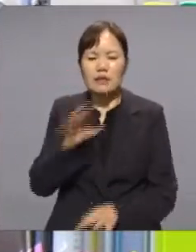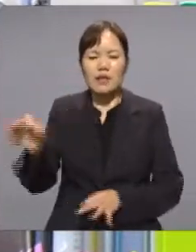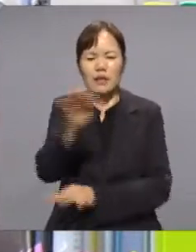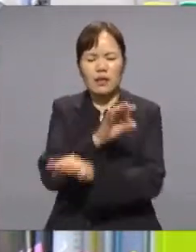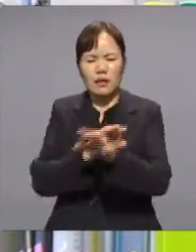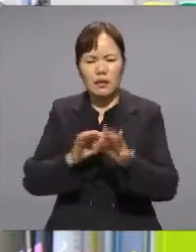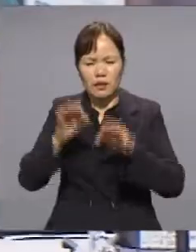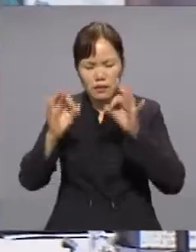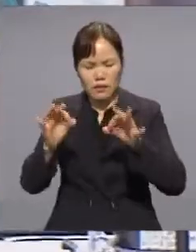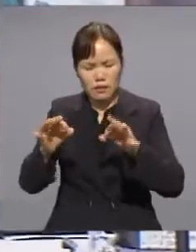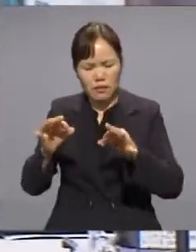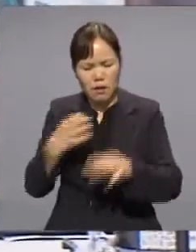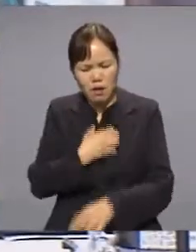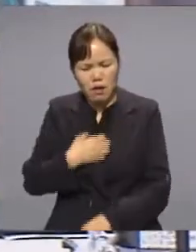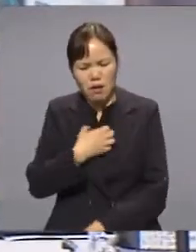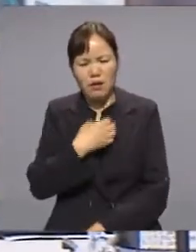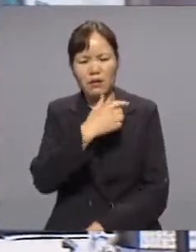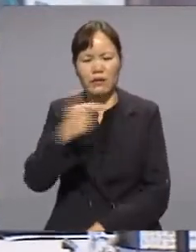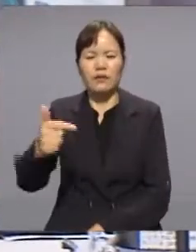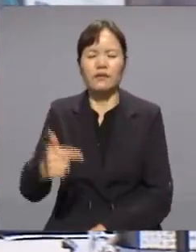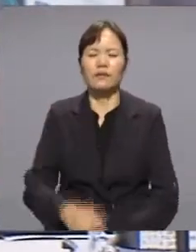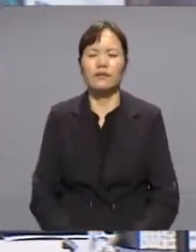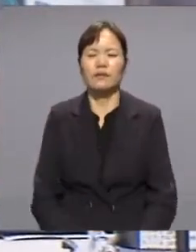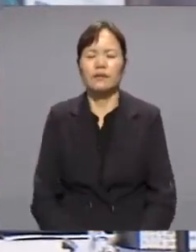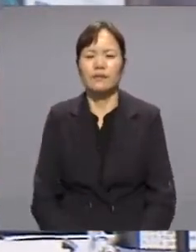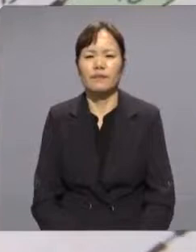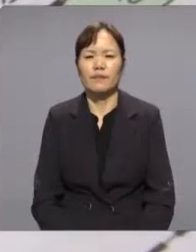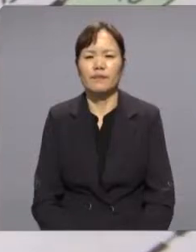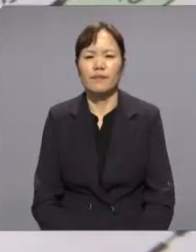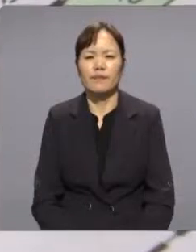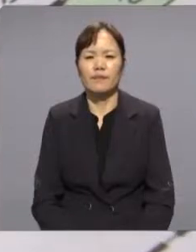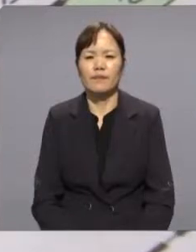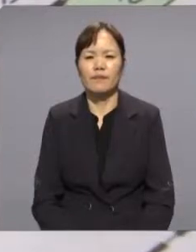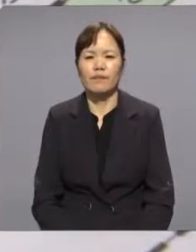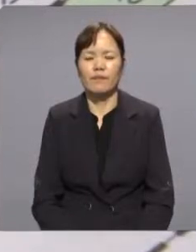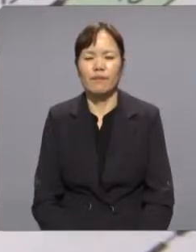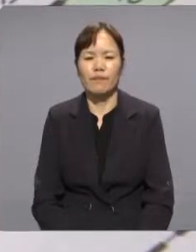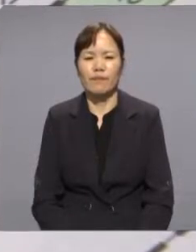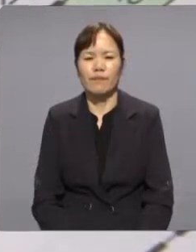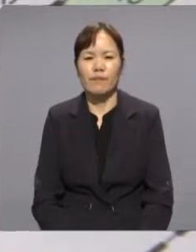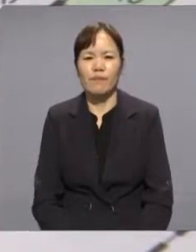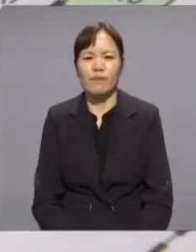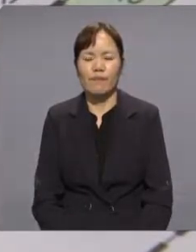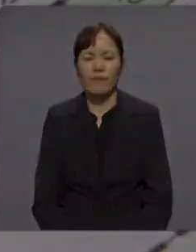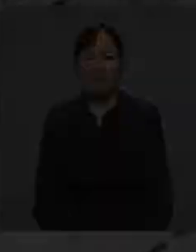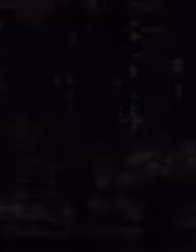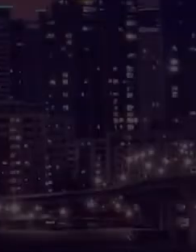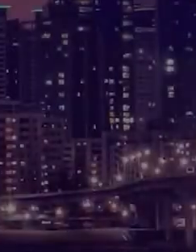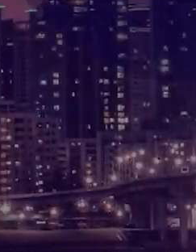금융시장은 우려 섞인 시선을 보이고 있습니다. OBS 뉴스 최한성입니다.